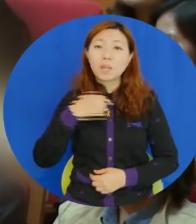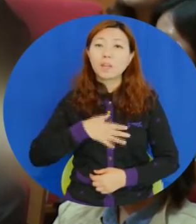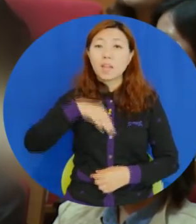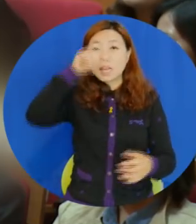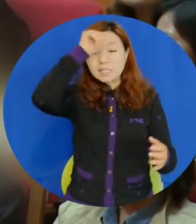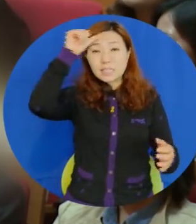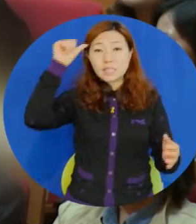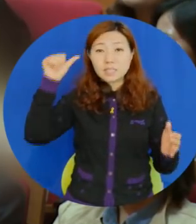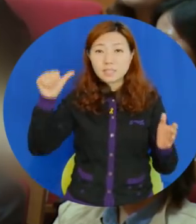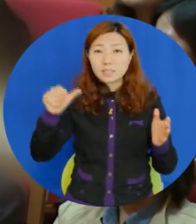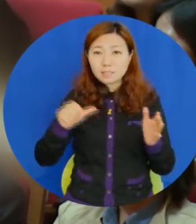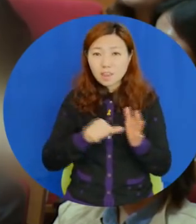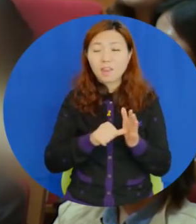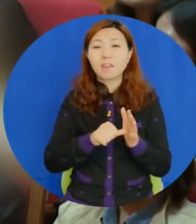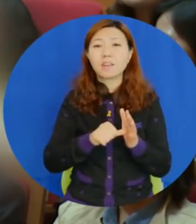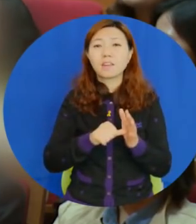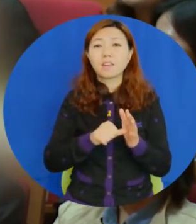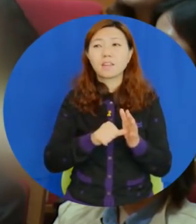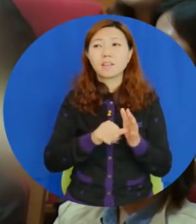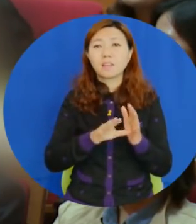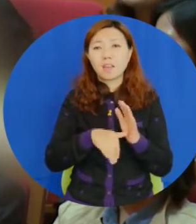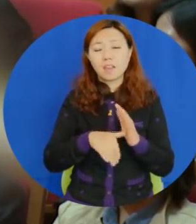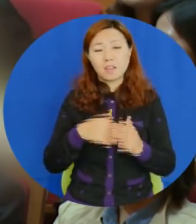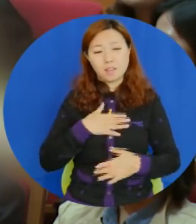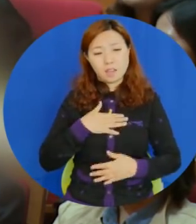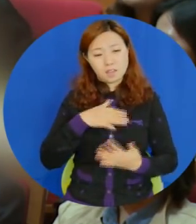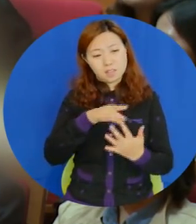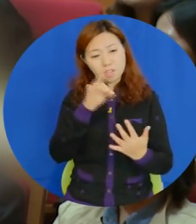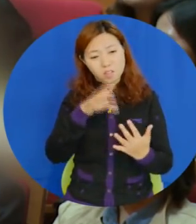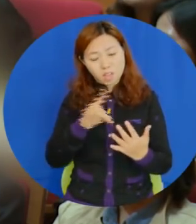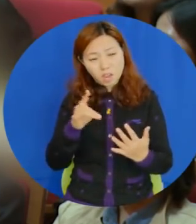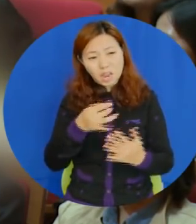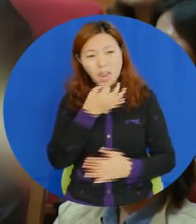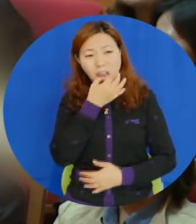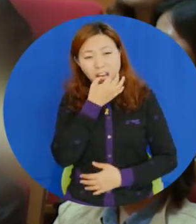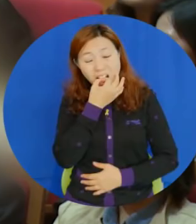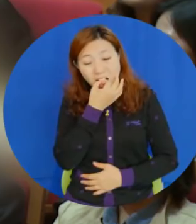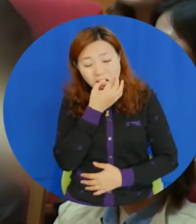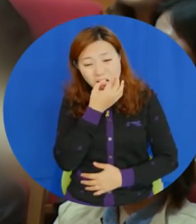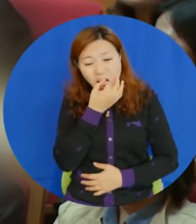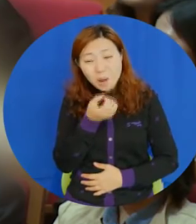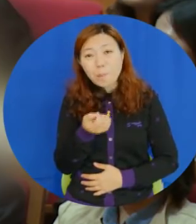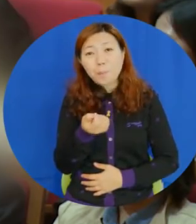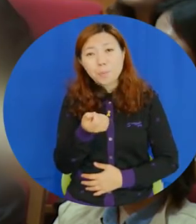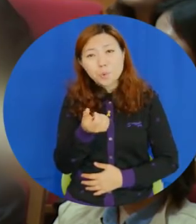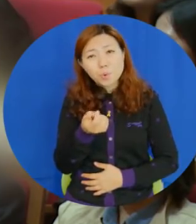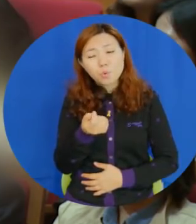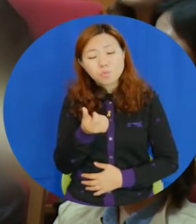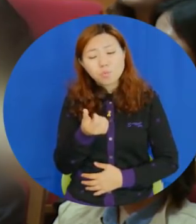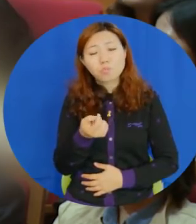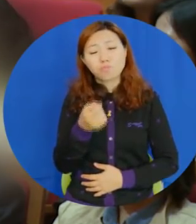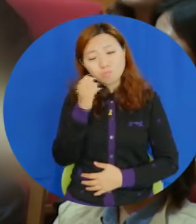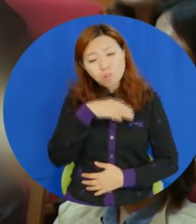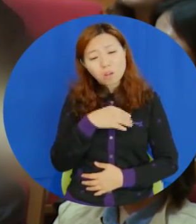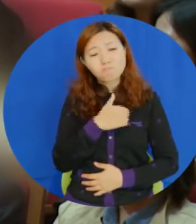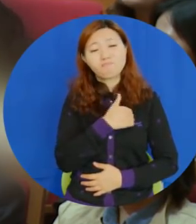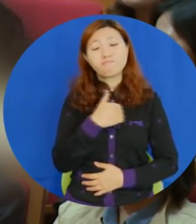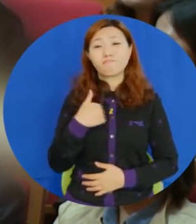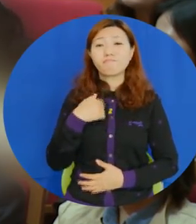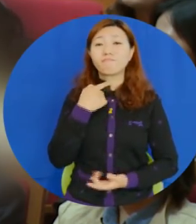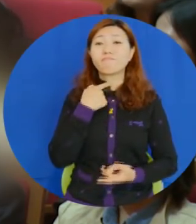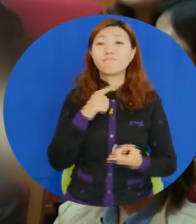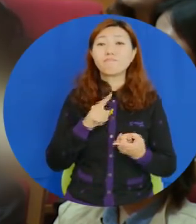하는 것입니다. 그러니까 내 인생에서는 나의 선택들, 욕심이 작은 것이